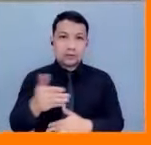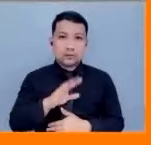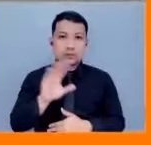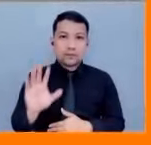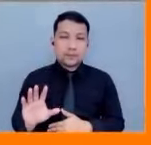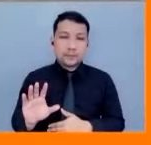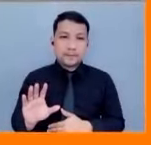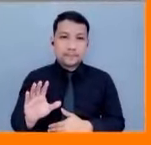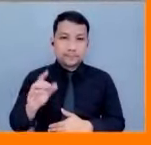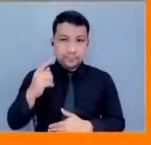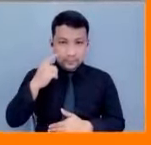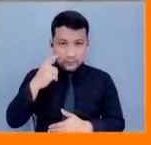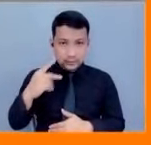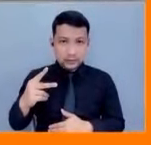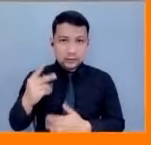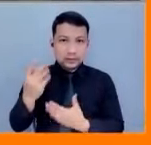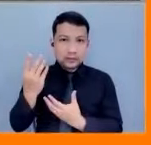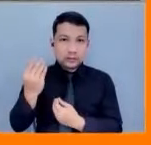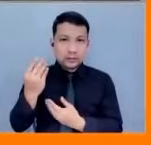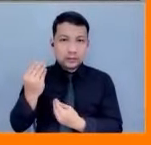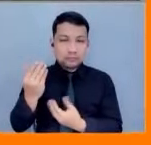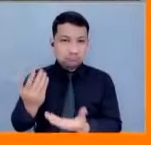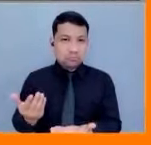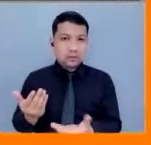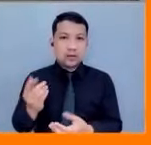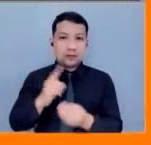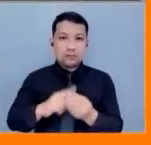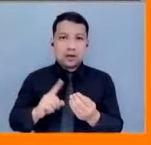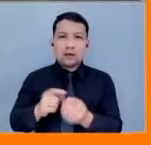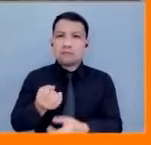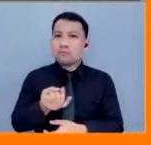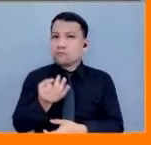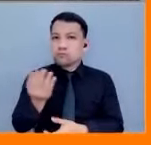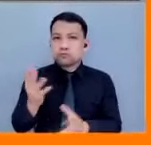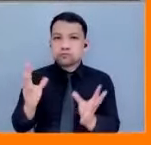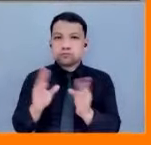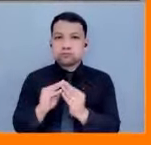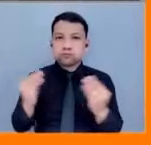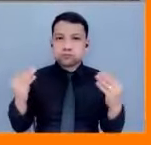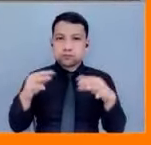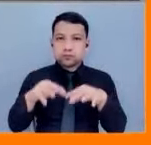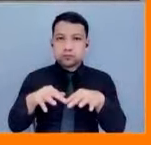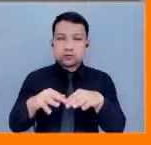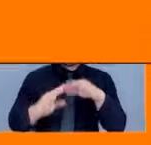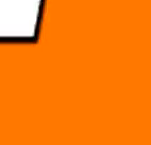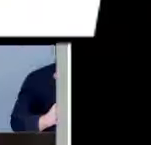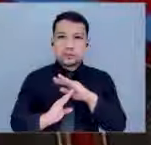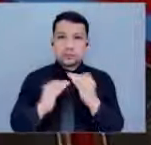si Gerard de la Peña. Gerard, kumusta at gaano karami ang humabol sa deadline ngayon?